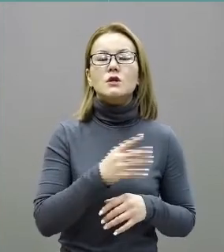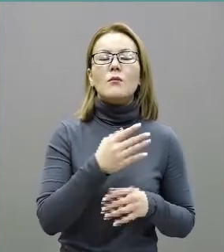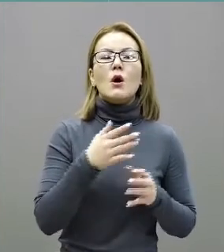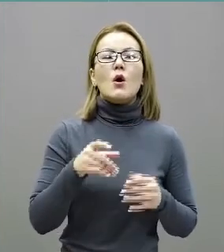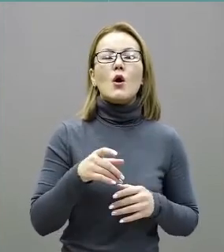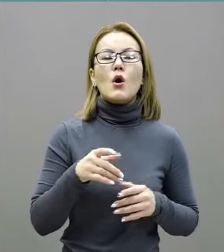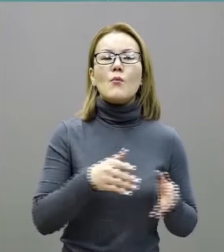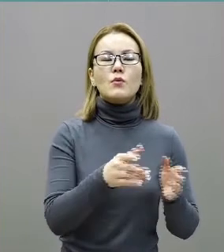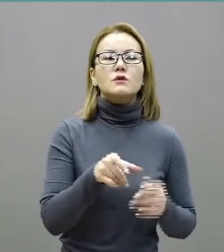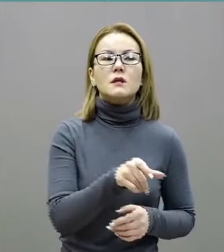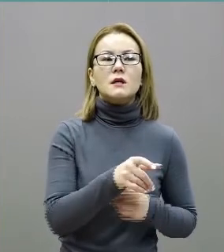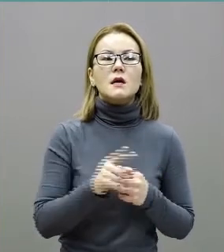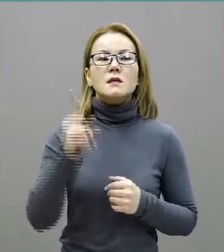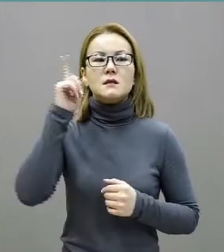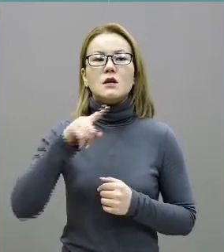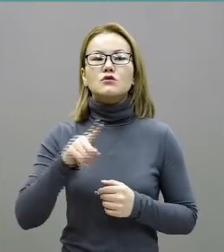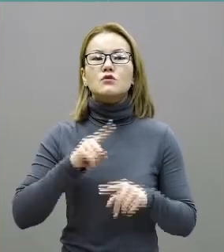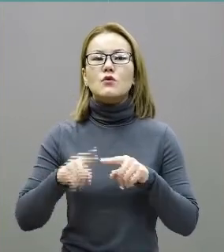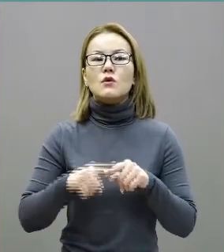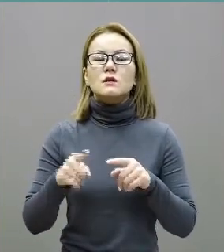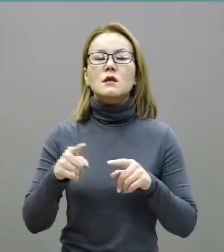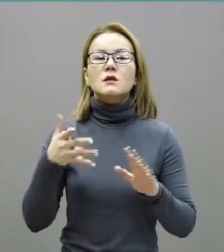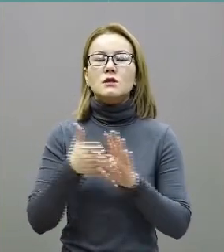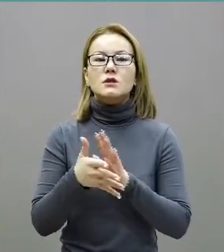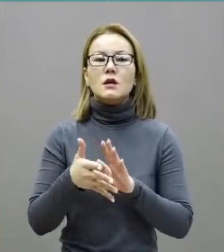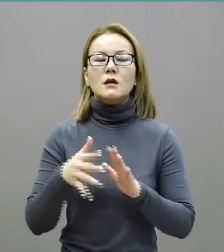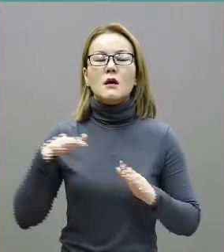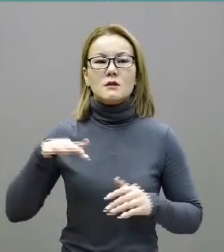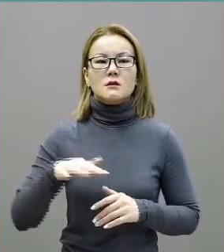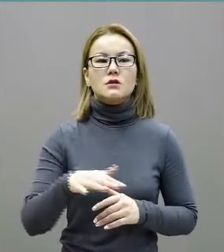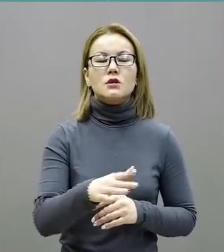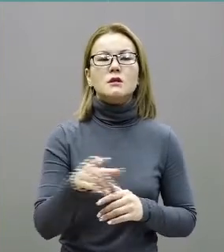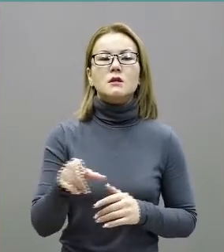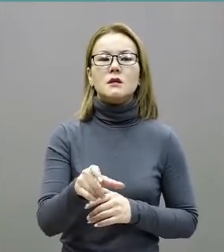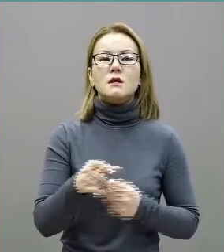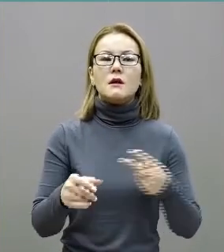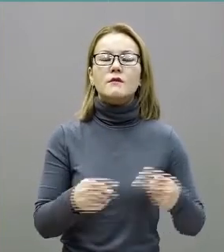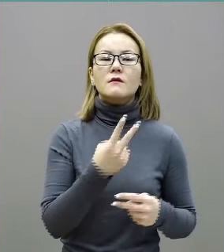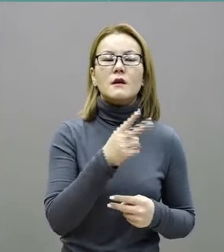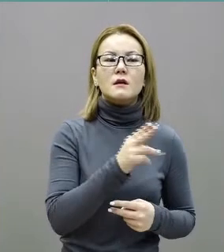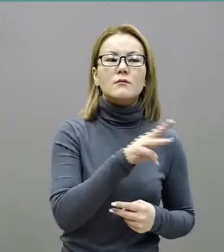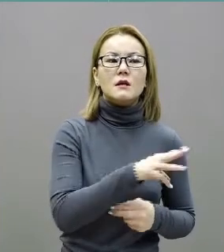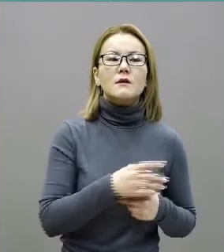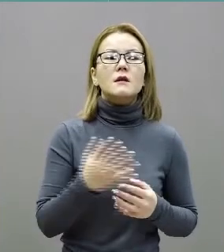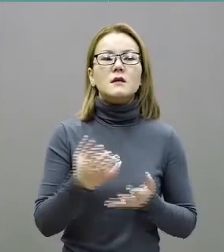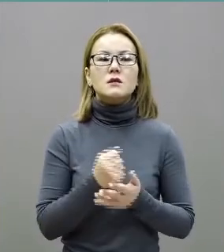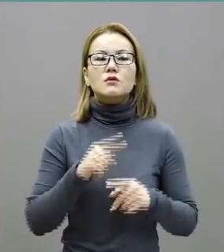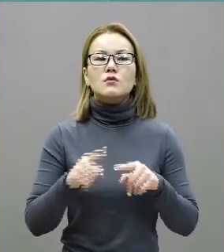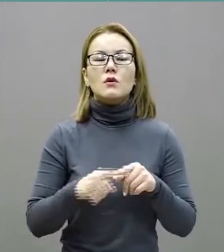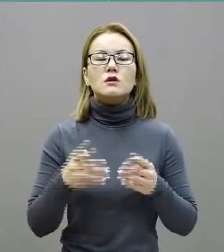час найдите скорость лодки при движения по озеру заполним таблицу получим следующее